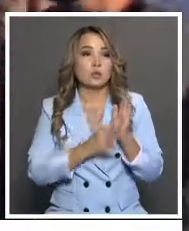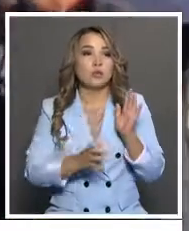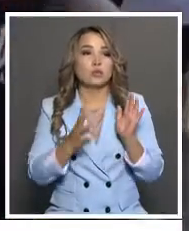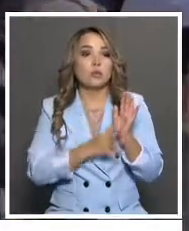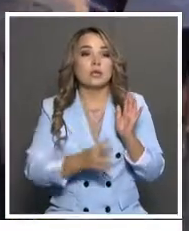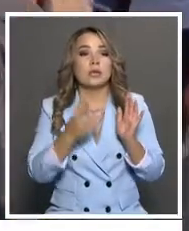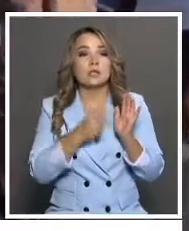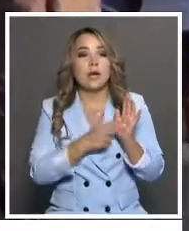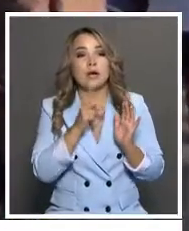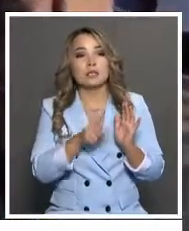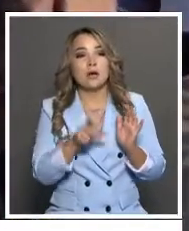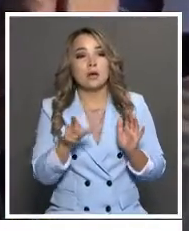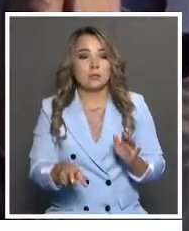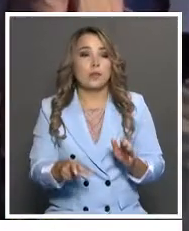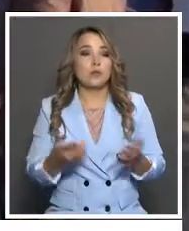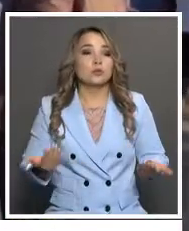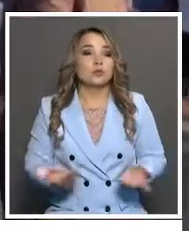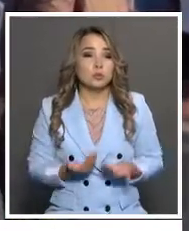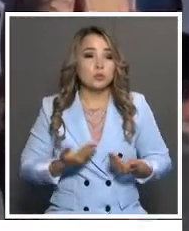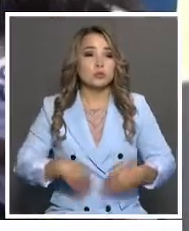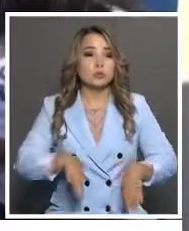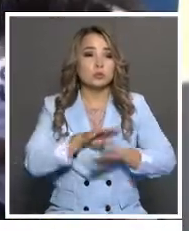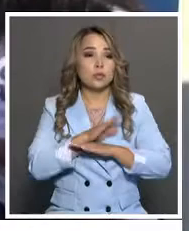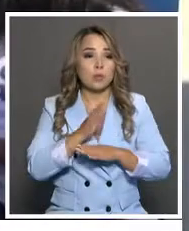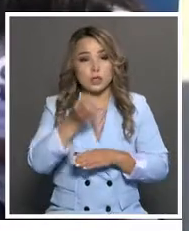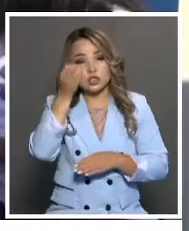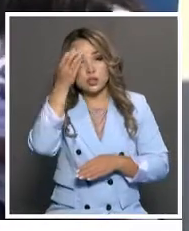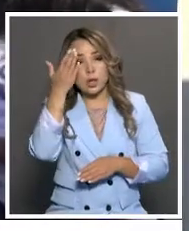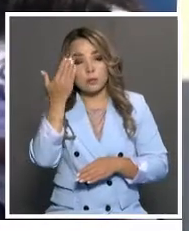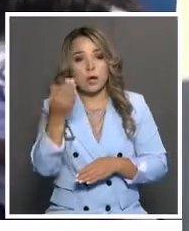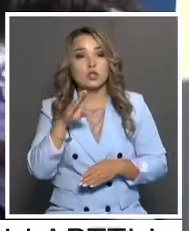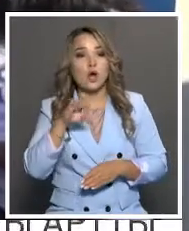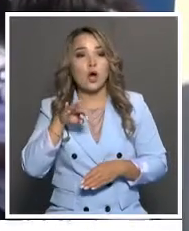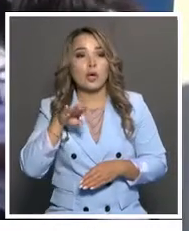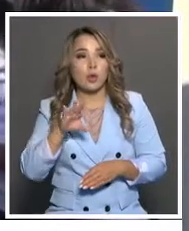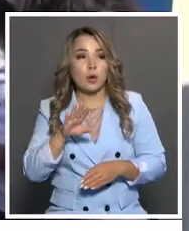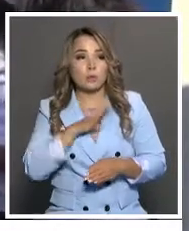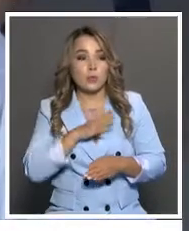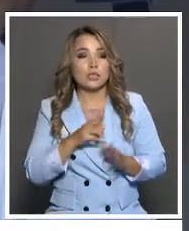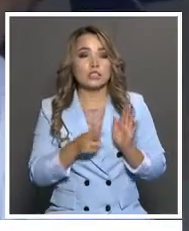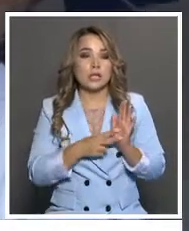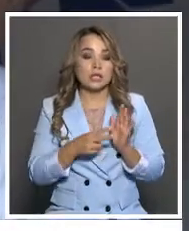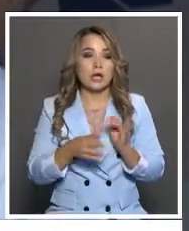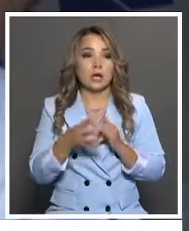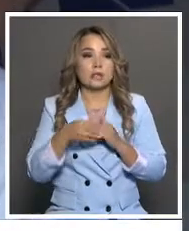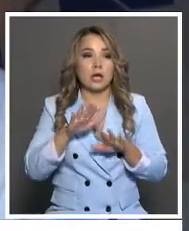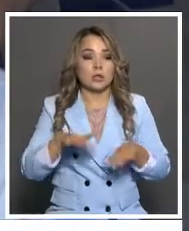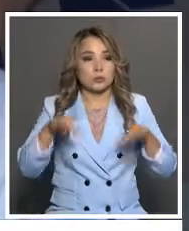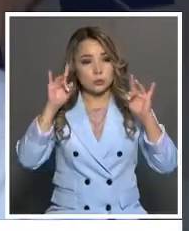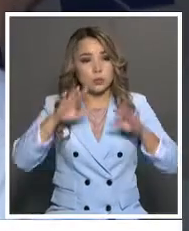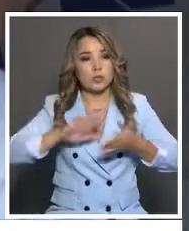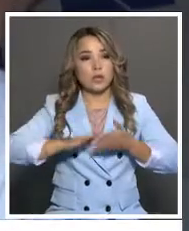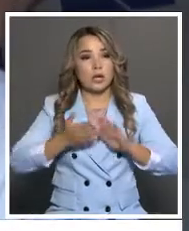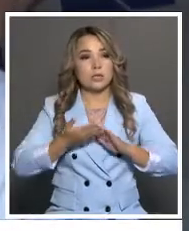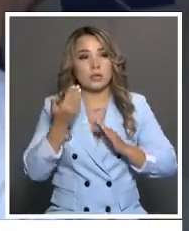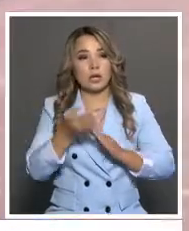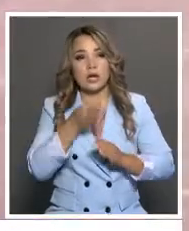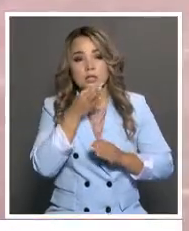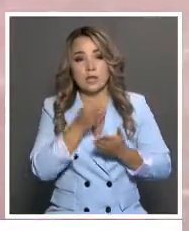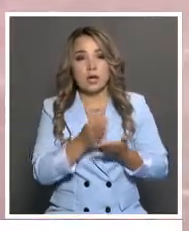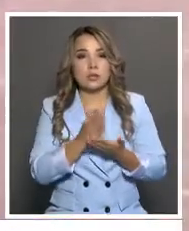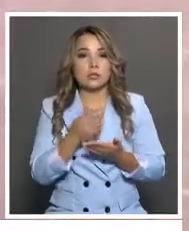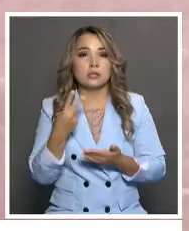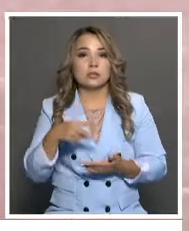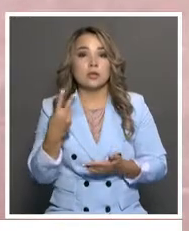998 тұрғын жан тәсілім еткен. Ал Жапония астанасы Токио мен елдің 7 префектурасында төтенше жағдай мерзімі